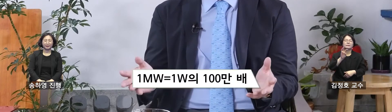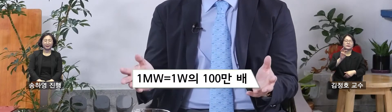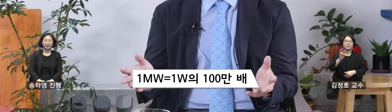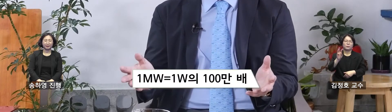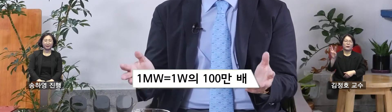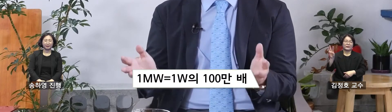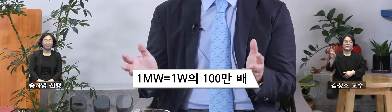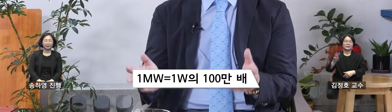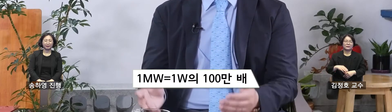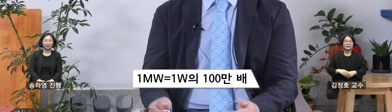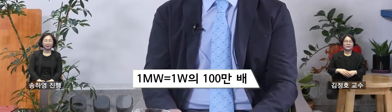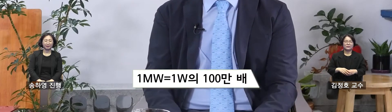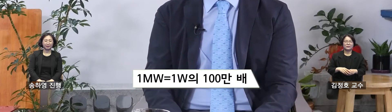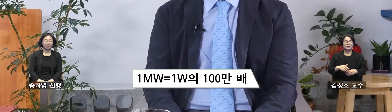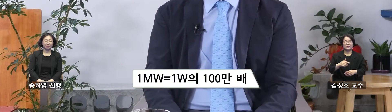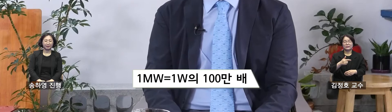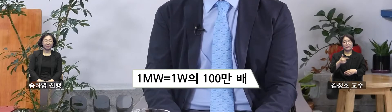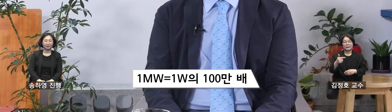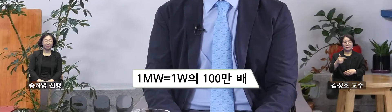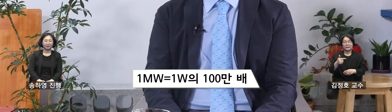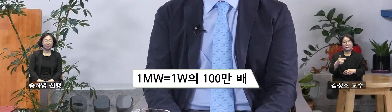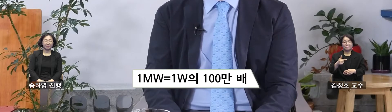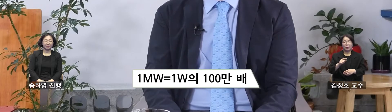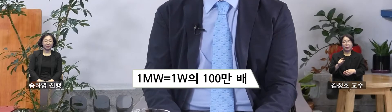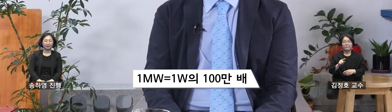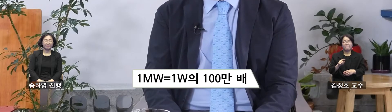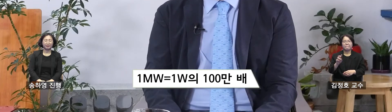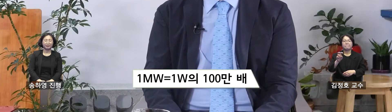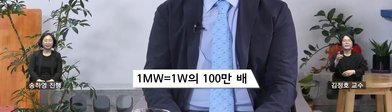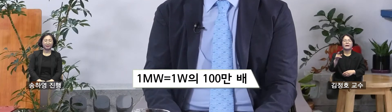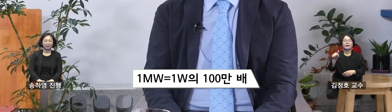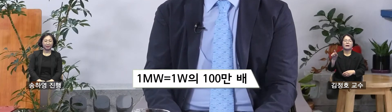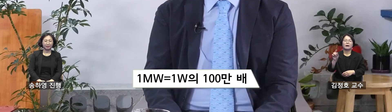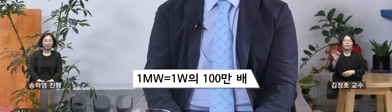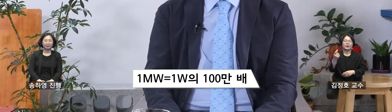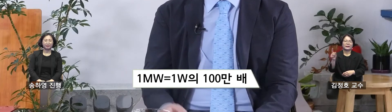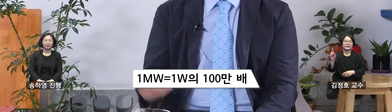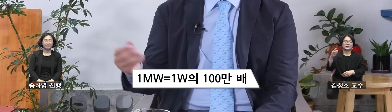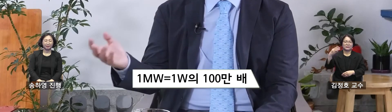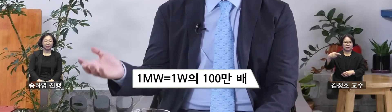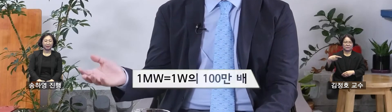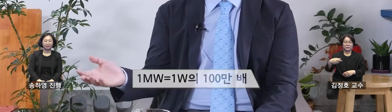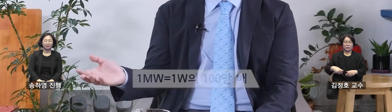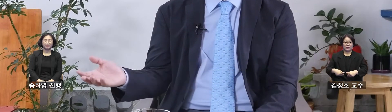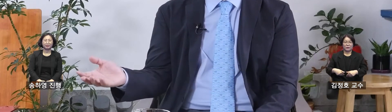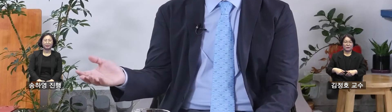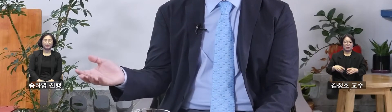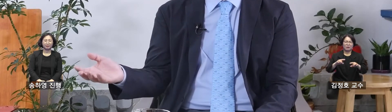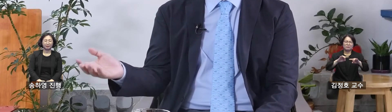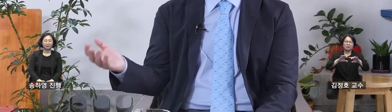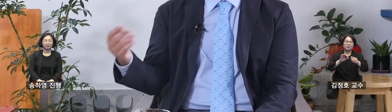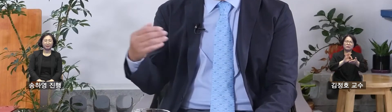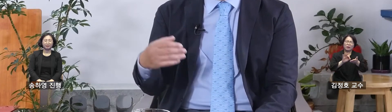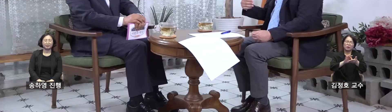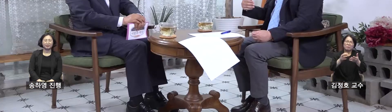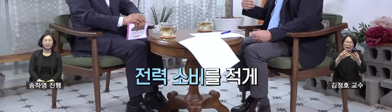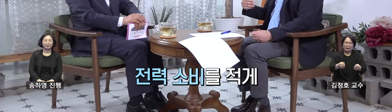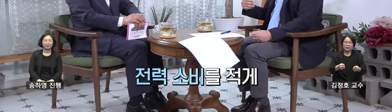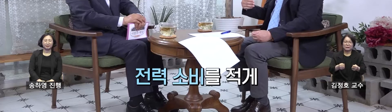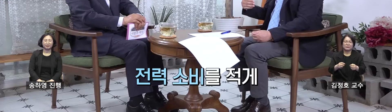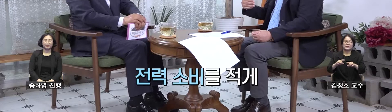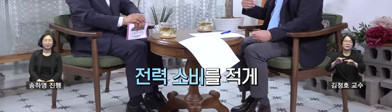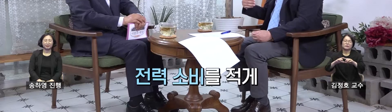센터 컴퓨터는 메가와트 정도의 전력을 써요. 네. 그래서 너무 전기를 많이 쓰니까 전기를